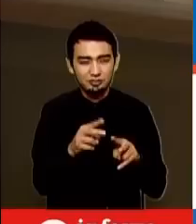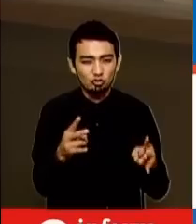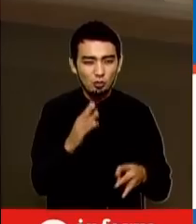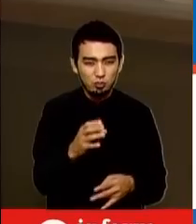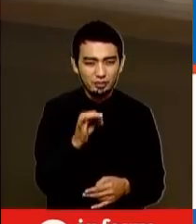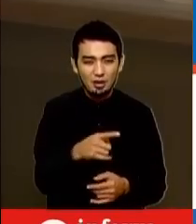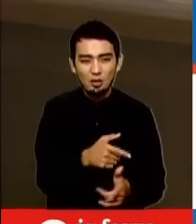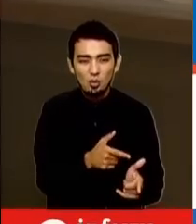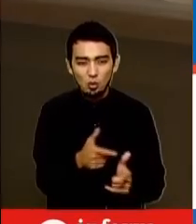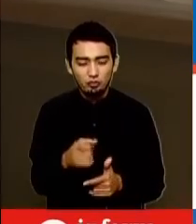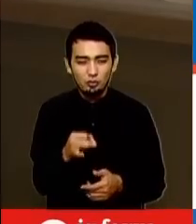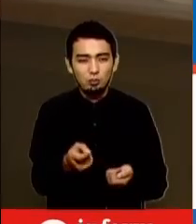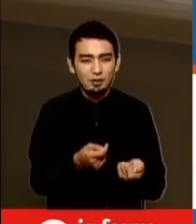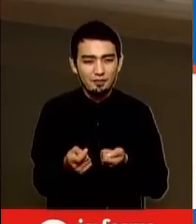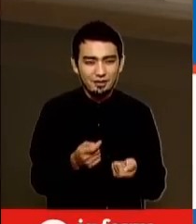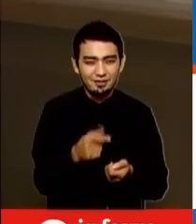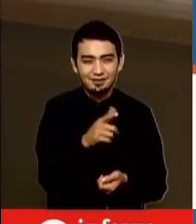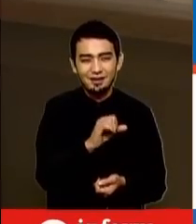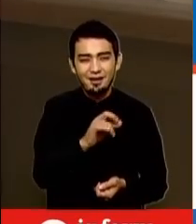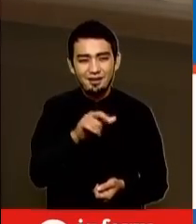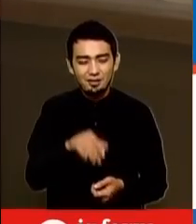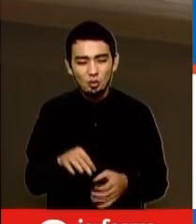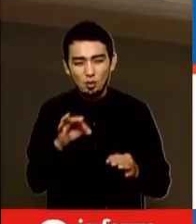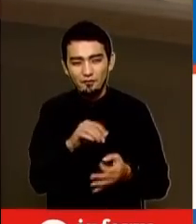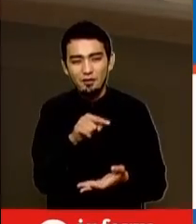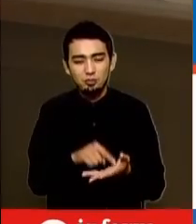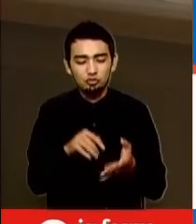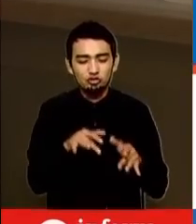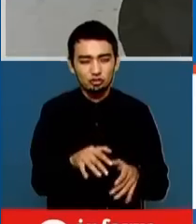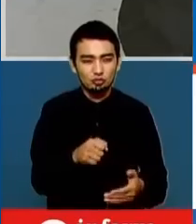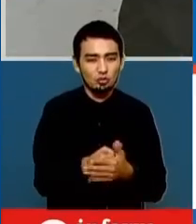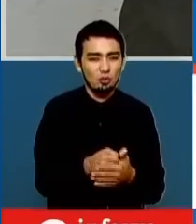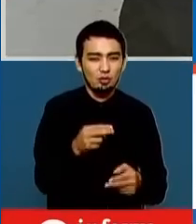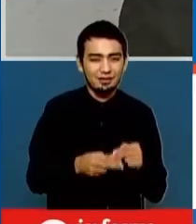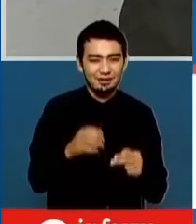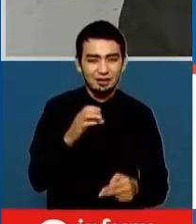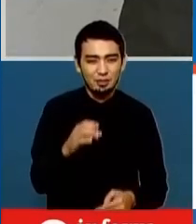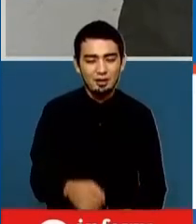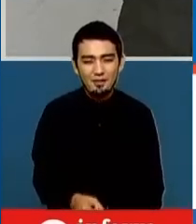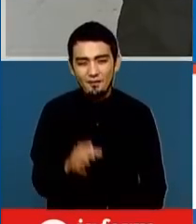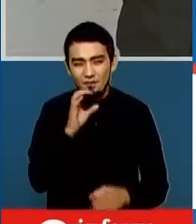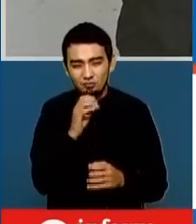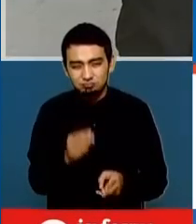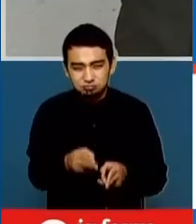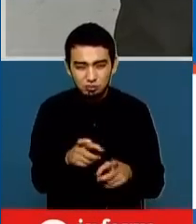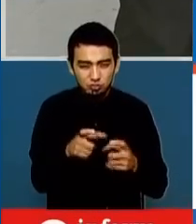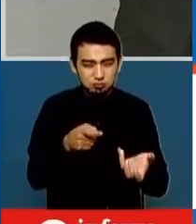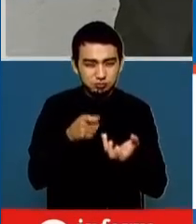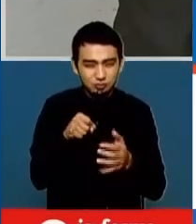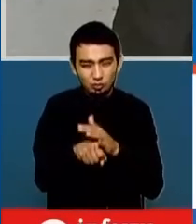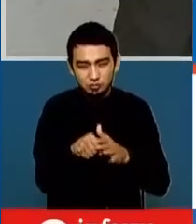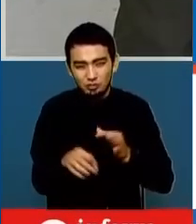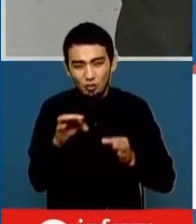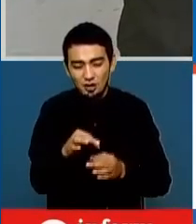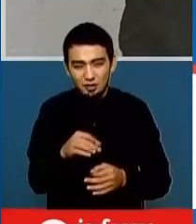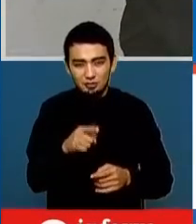и идет подготовка к управлению популяцией сайгаков. Вопрос решится до конца сентября. Браконьерство и варварское истребление сайгаков